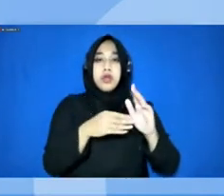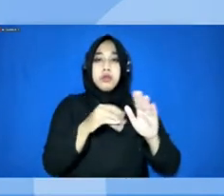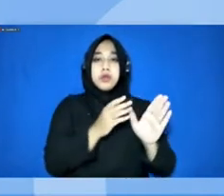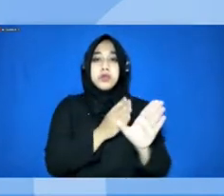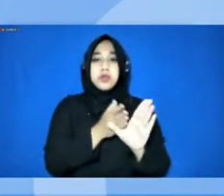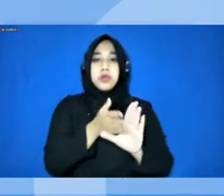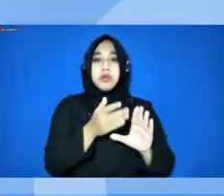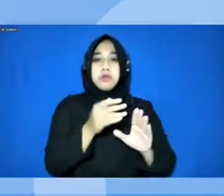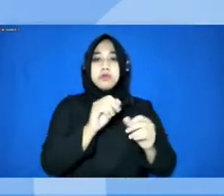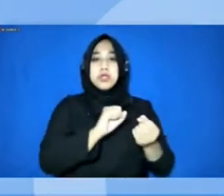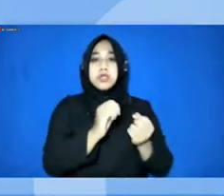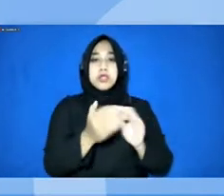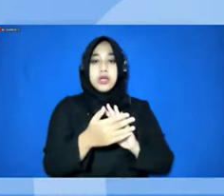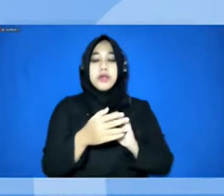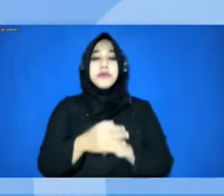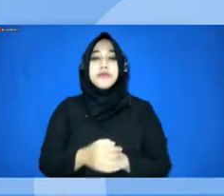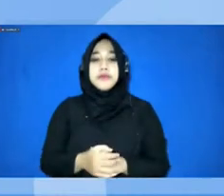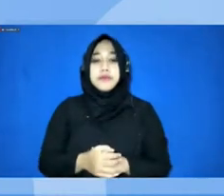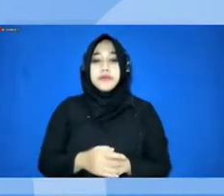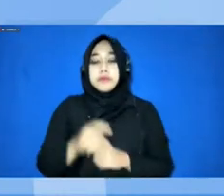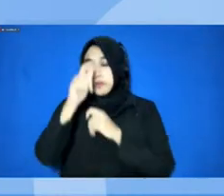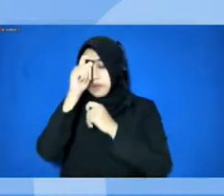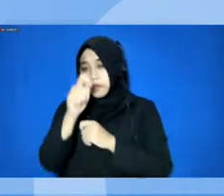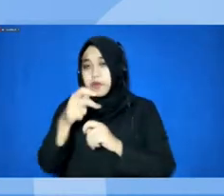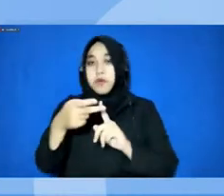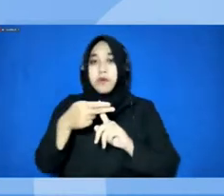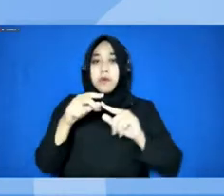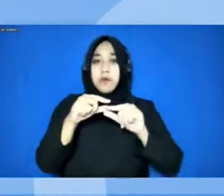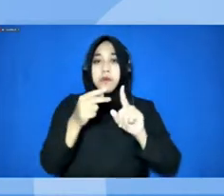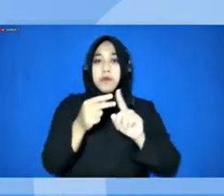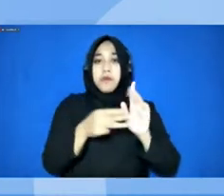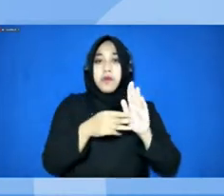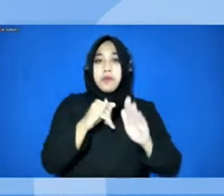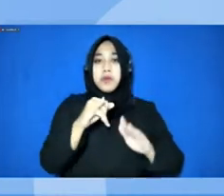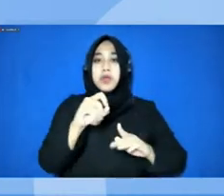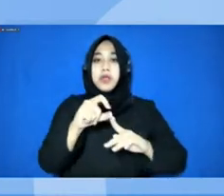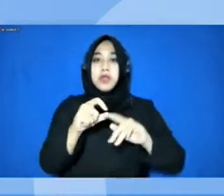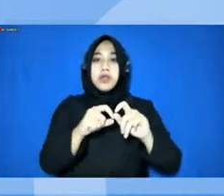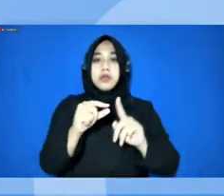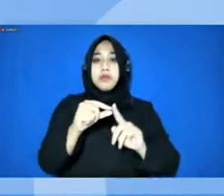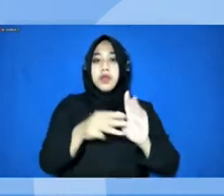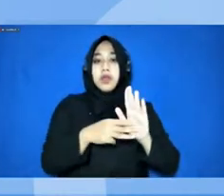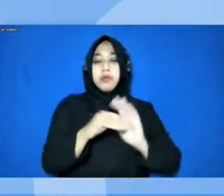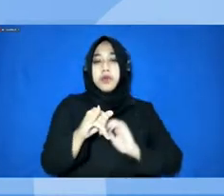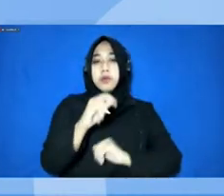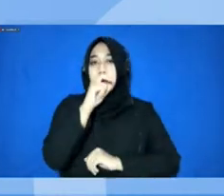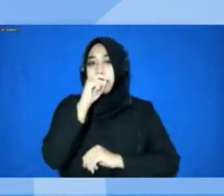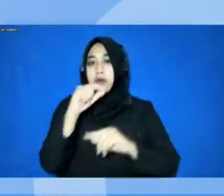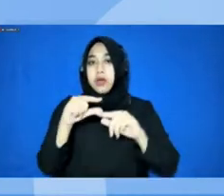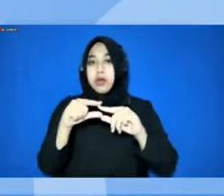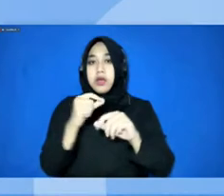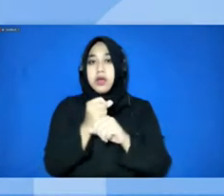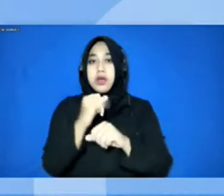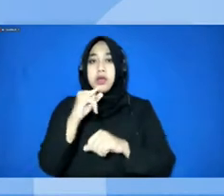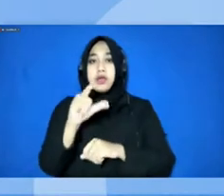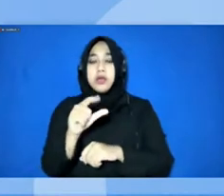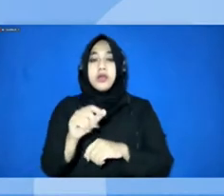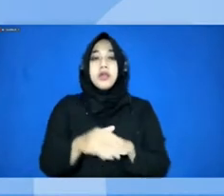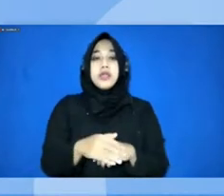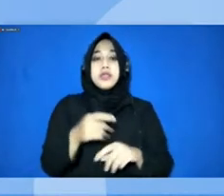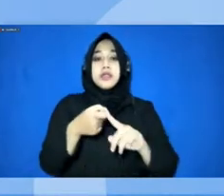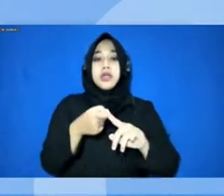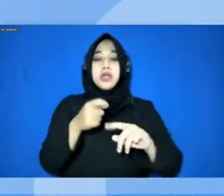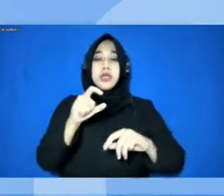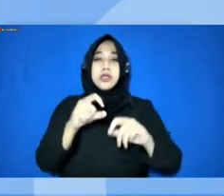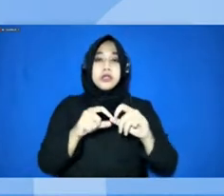keynote speaker, kemudian Profesor Fahmi Idris dari PMI, Bapak Egy Abdul Wahid dari CISDI, kemudian Dr.